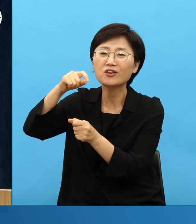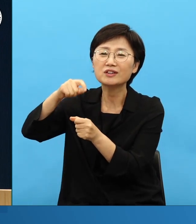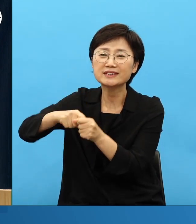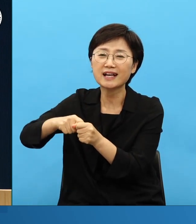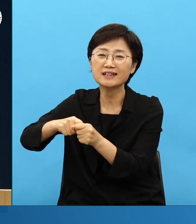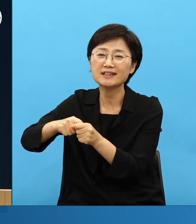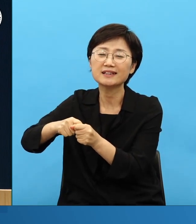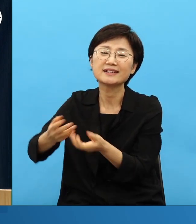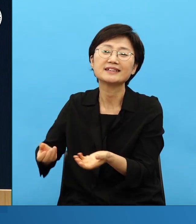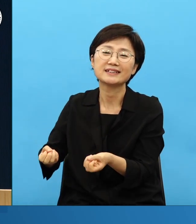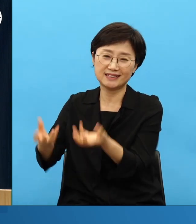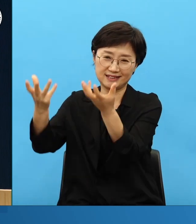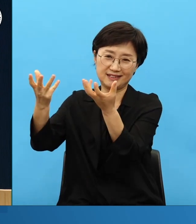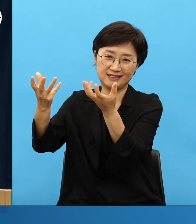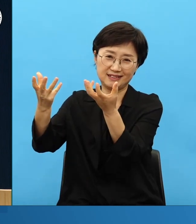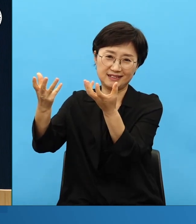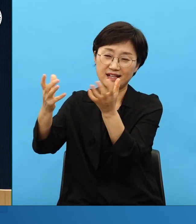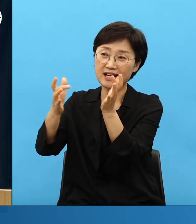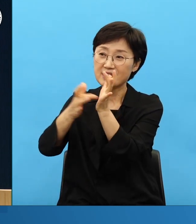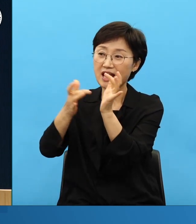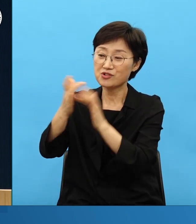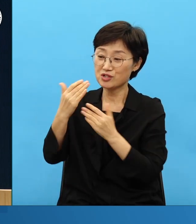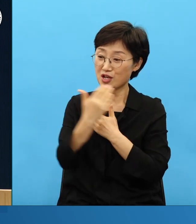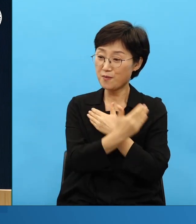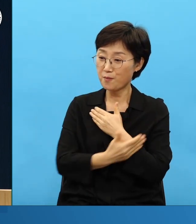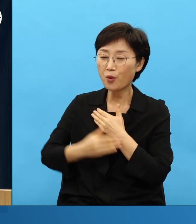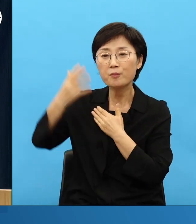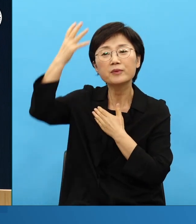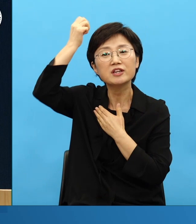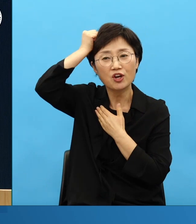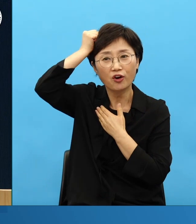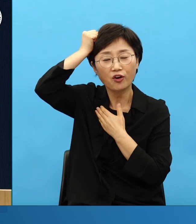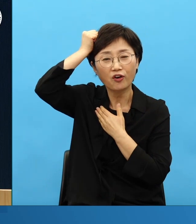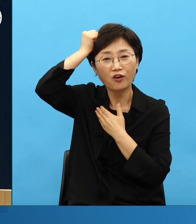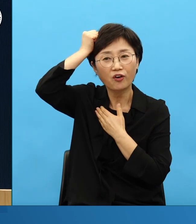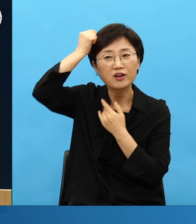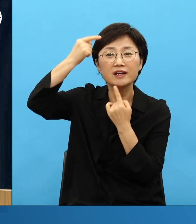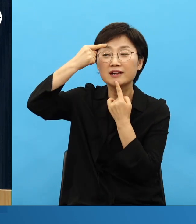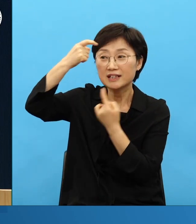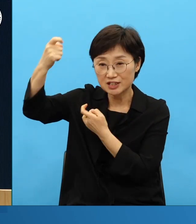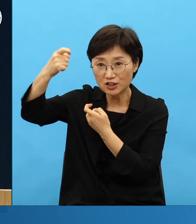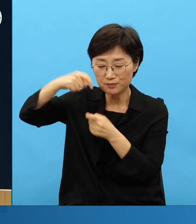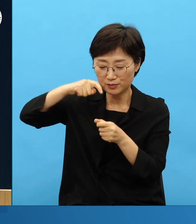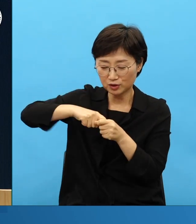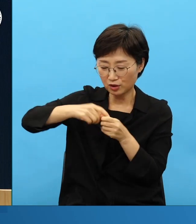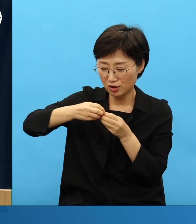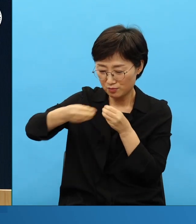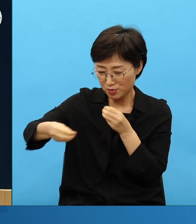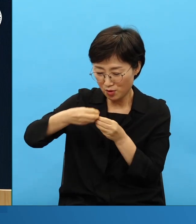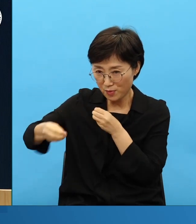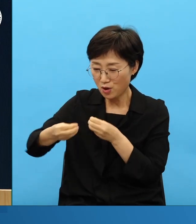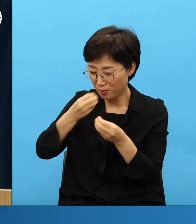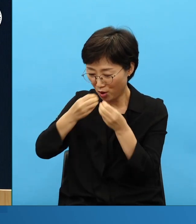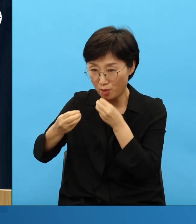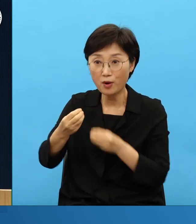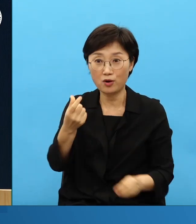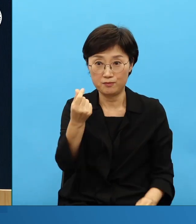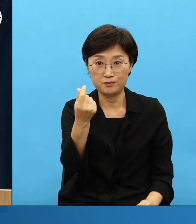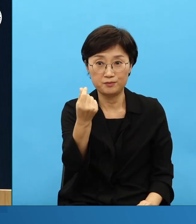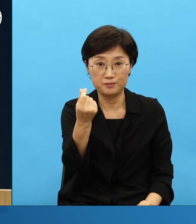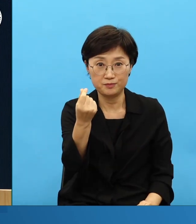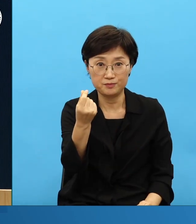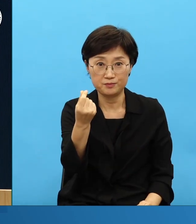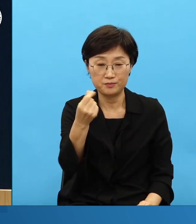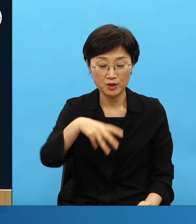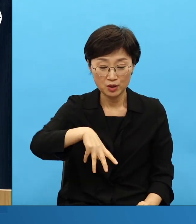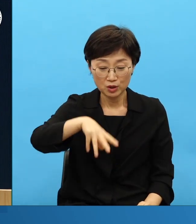is the body and the blood of Christ. In other words, the Holy Communion. 초대교회는 성찬식을 만 모일